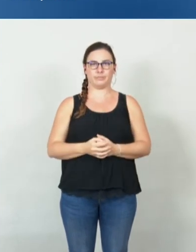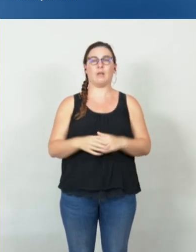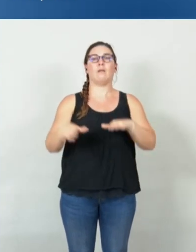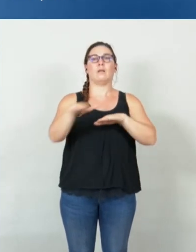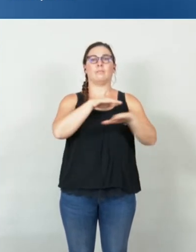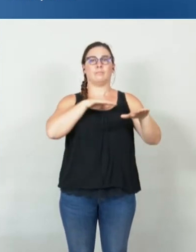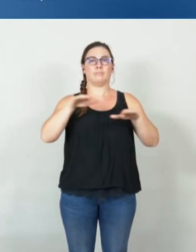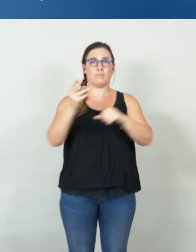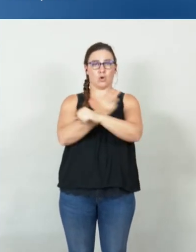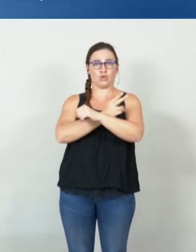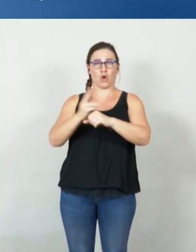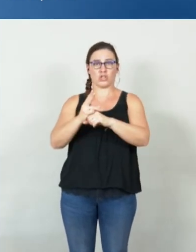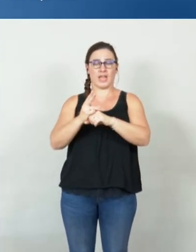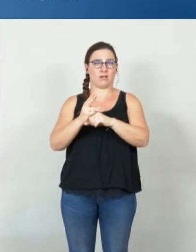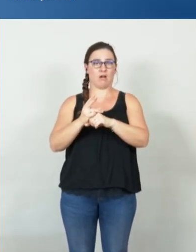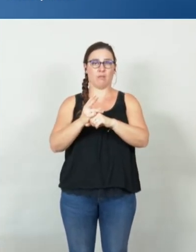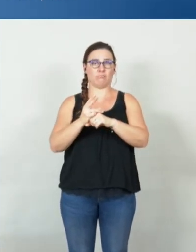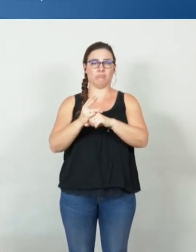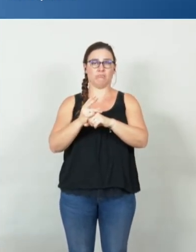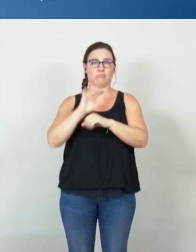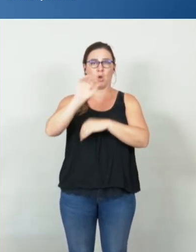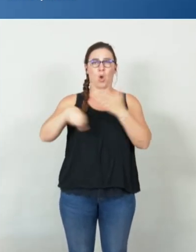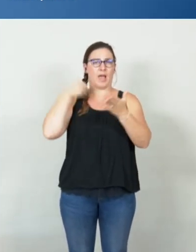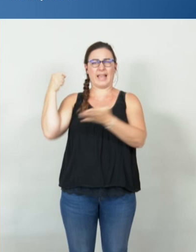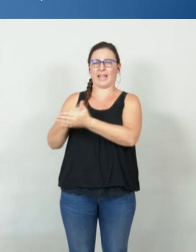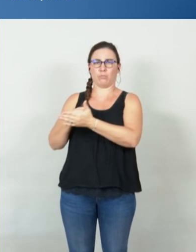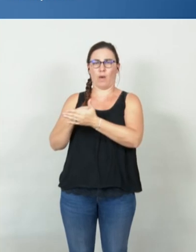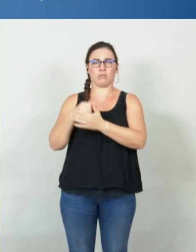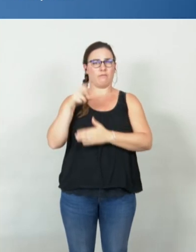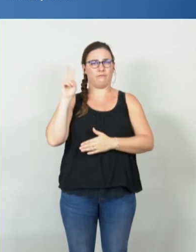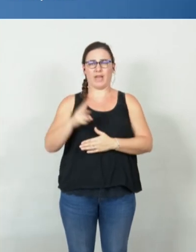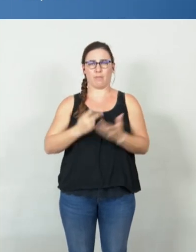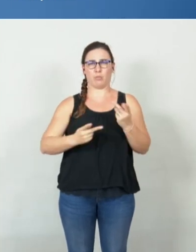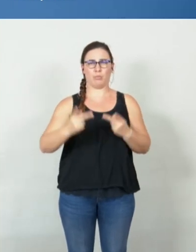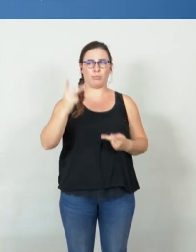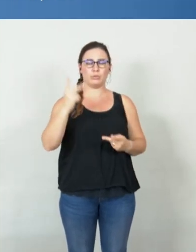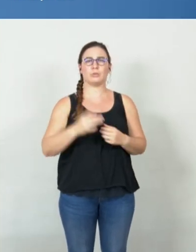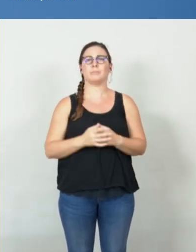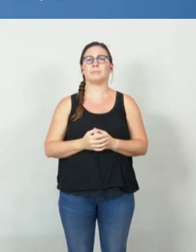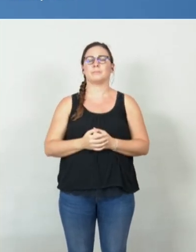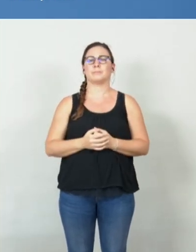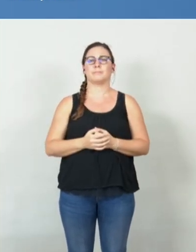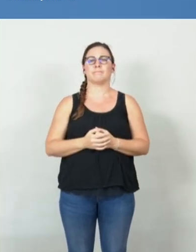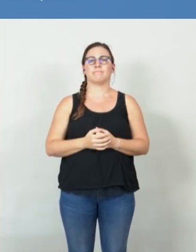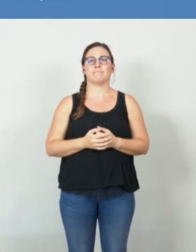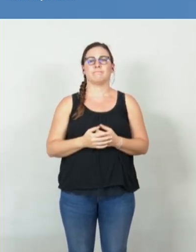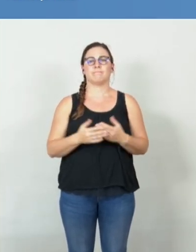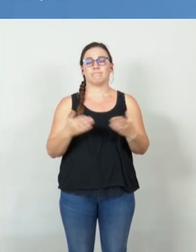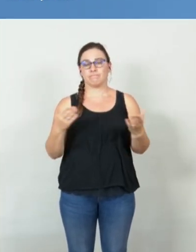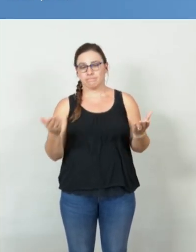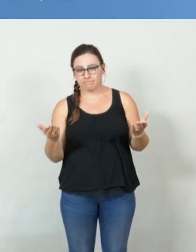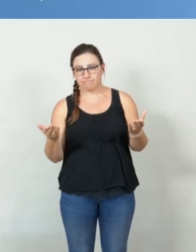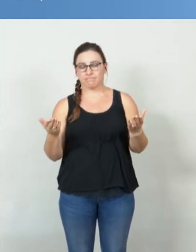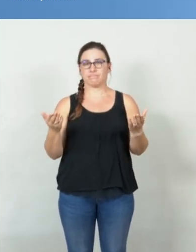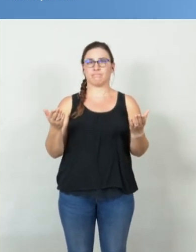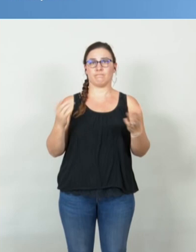les dangers de l'extrême droite sont relativisés pire encore nous avons de nouvelles